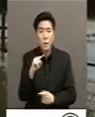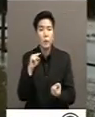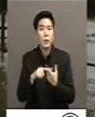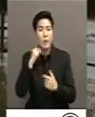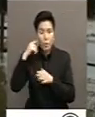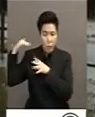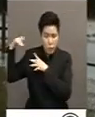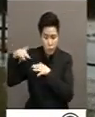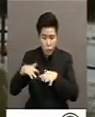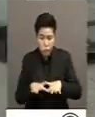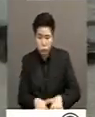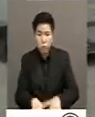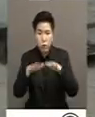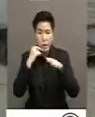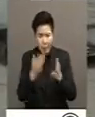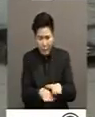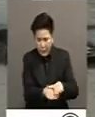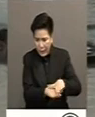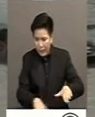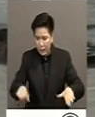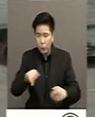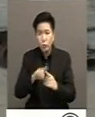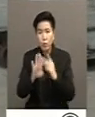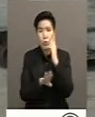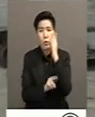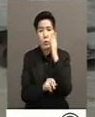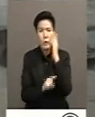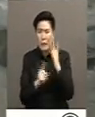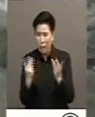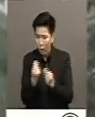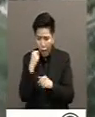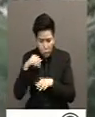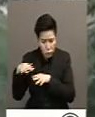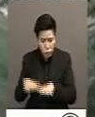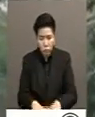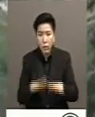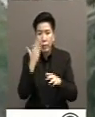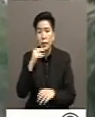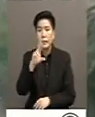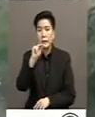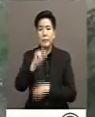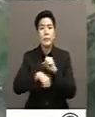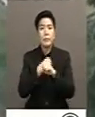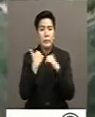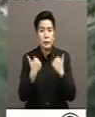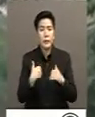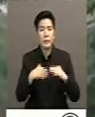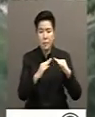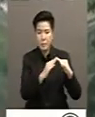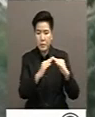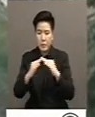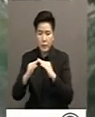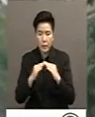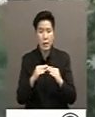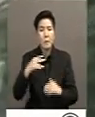ให้น้ำไหลลงมาท่วมพื้นที่ลุ่มต่ำในจังหวัดนครศรีธรรมราชอย่างรวดเร็วเพราะในช่วง30ปีที่ผ่านมามีการเปลี่ยนแปลงการใ